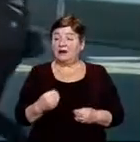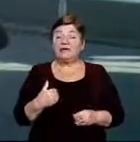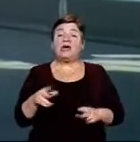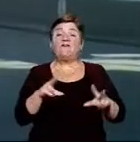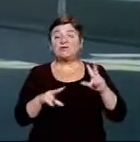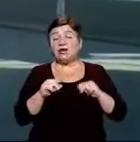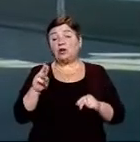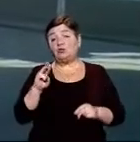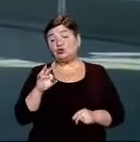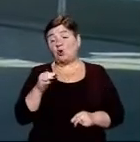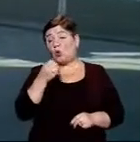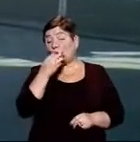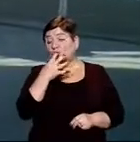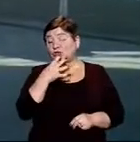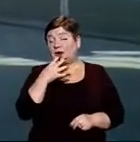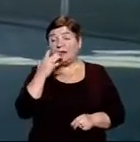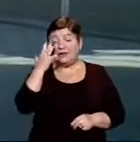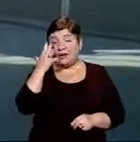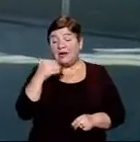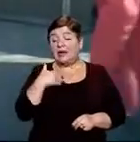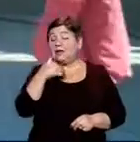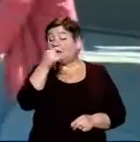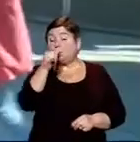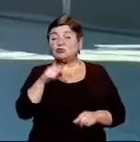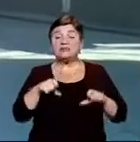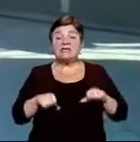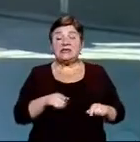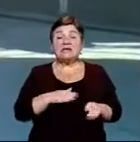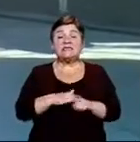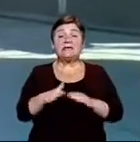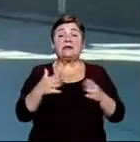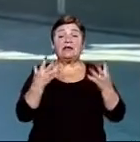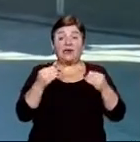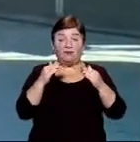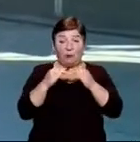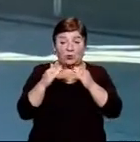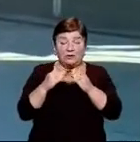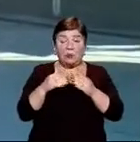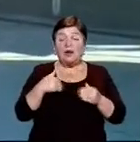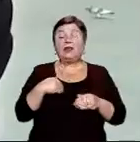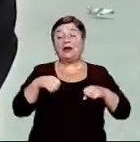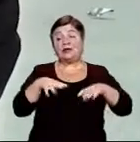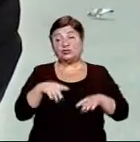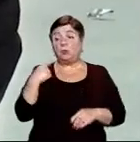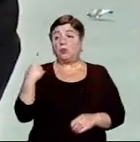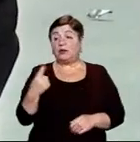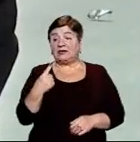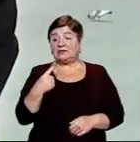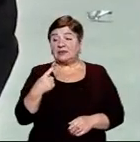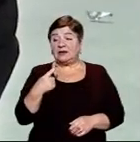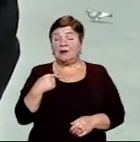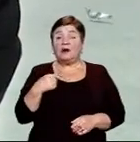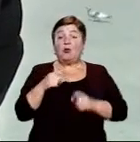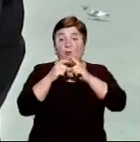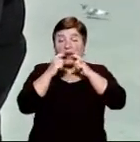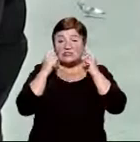вважаю, що це хороша ідея. Я не можу сидіти щодня цілий день у будинку, тому вирішив прогулятися. Олександр маску